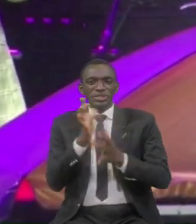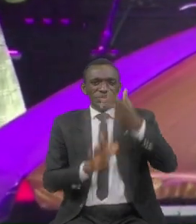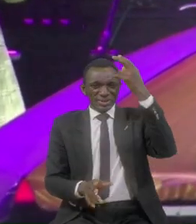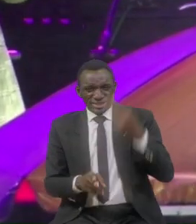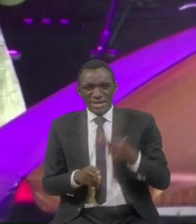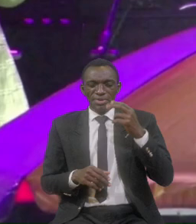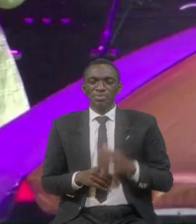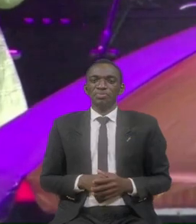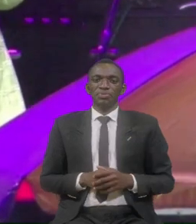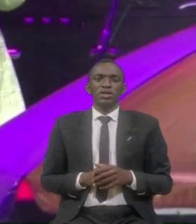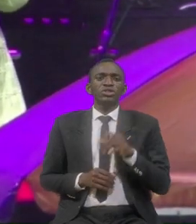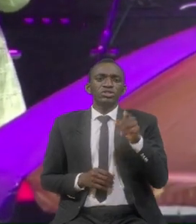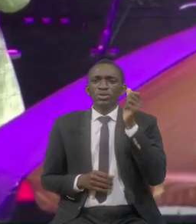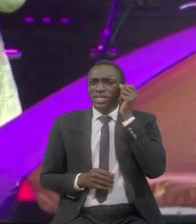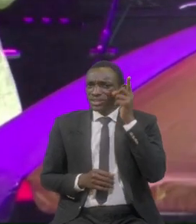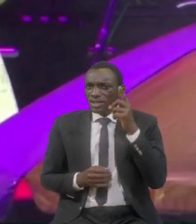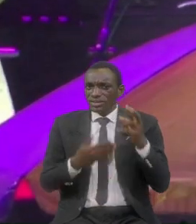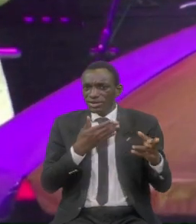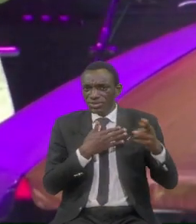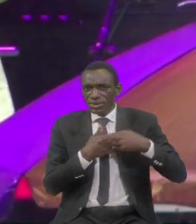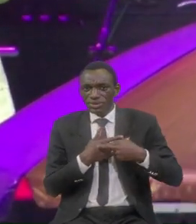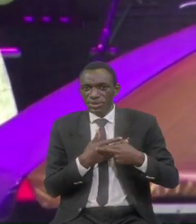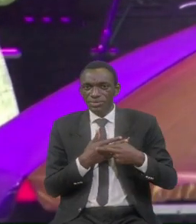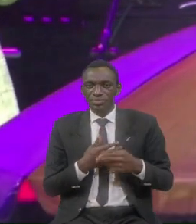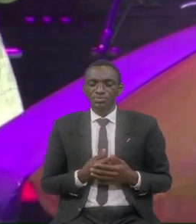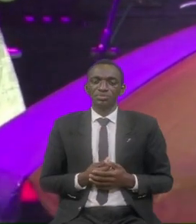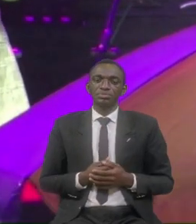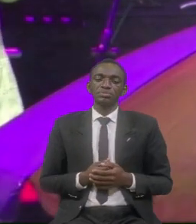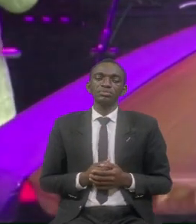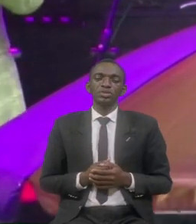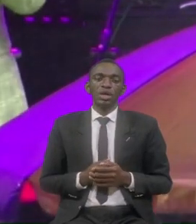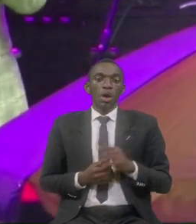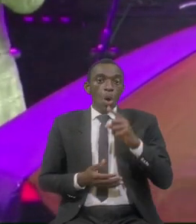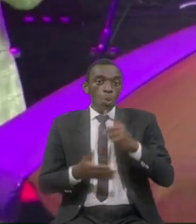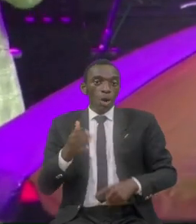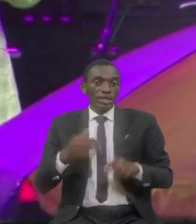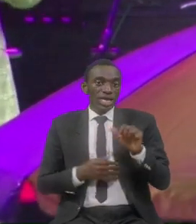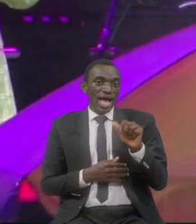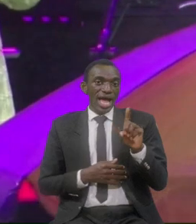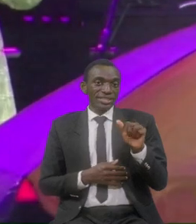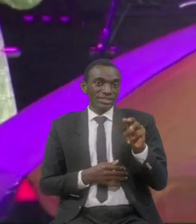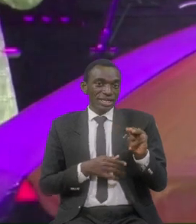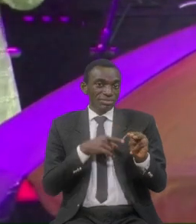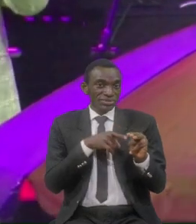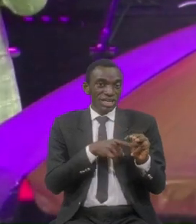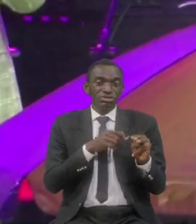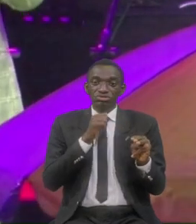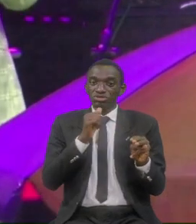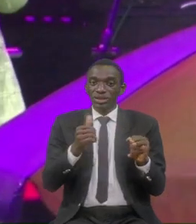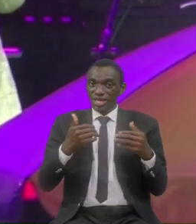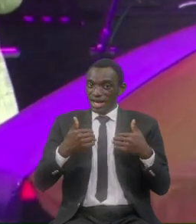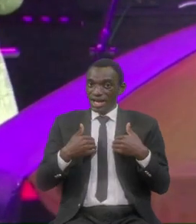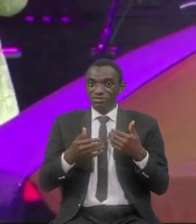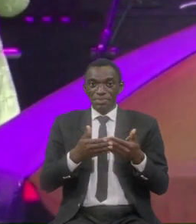understand? Restoration. Yes, nasabtan ba nato ang pagbalik pag-usap? What Adam could not be restored to, we have